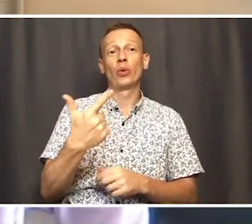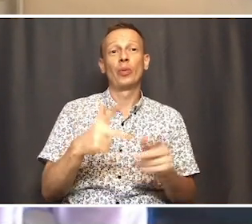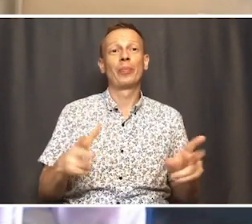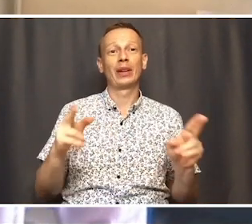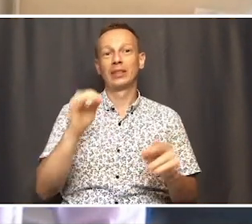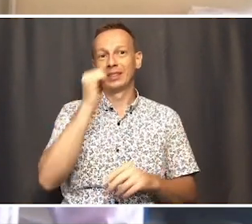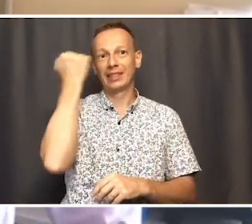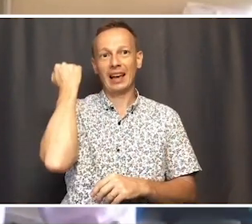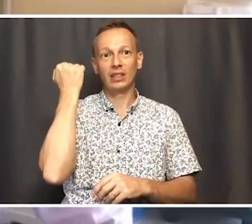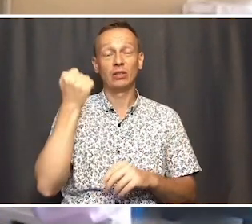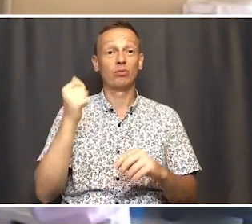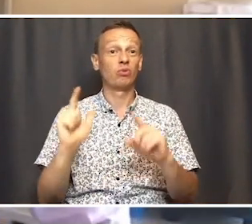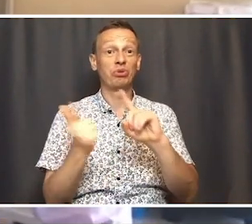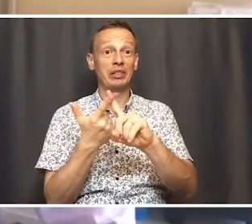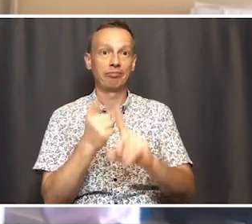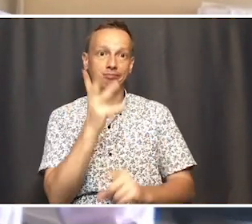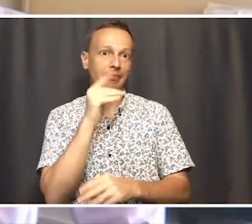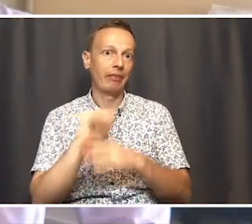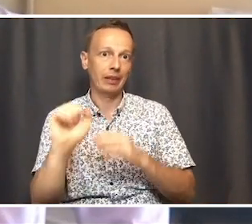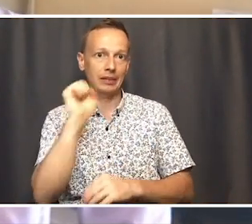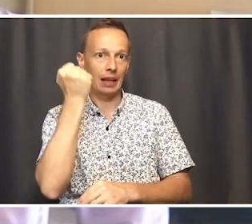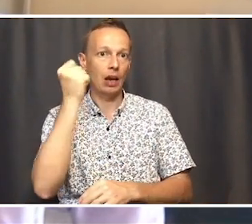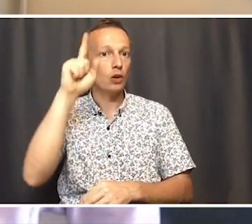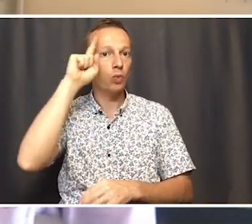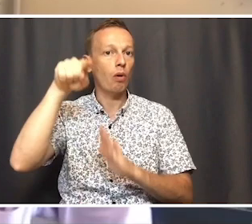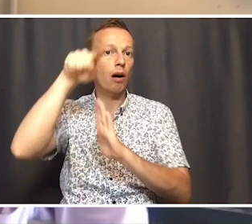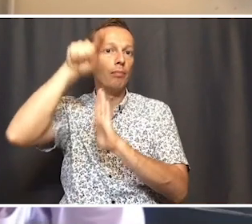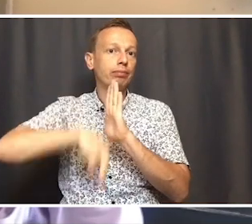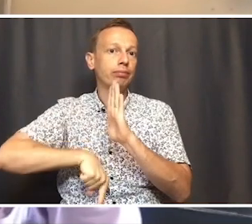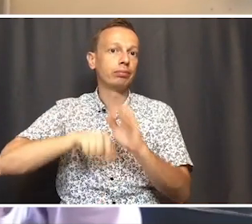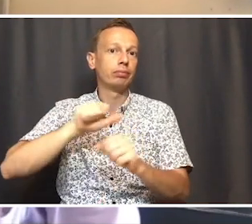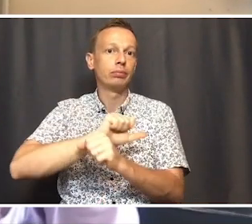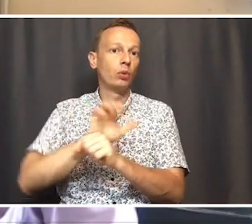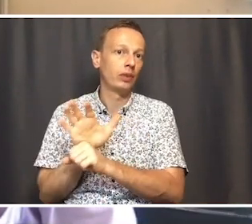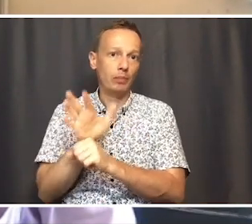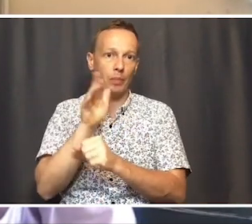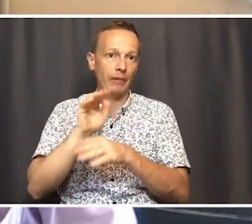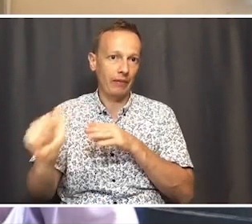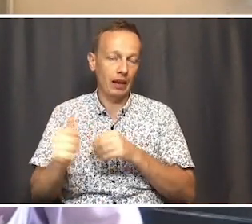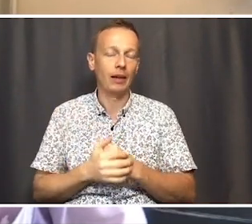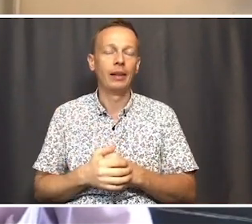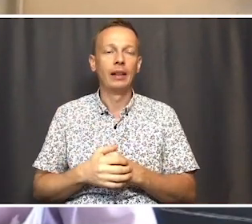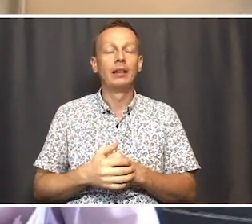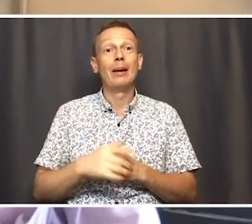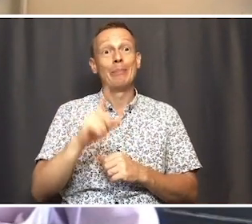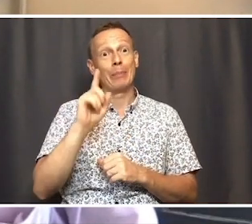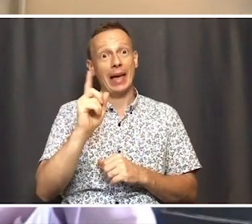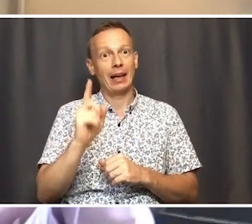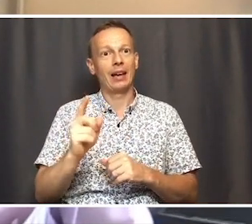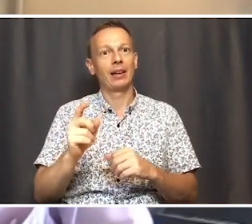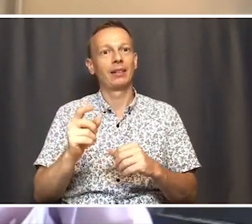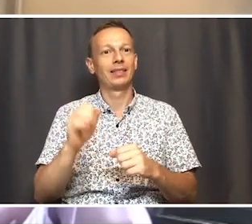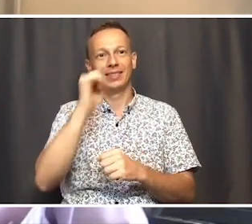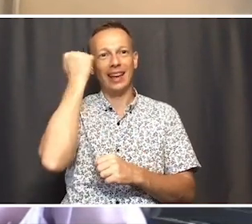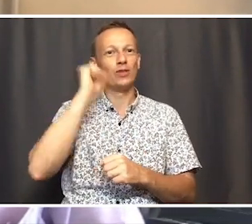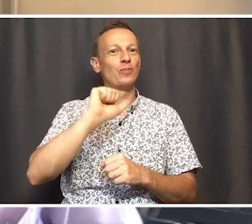prévues. Une a malheureusement dû être annulée par rapport aux restrictions sanitaires qu'on a subies. Et en revanche,